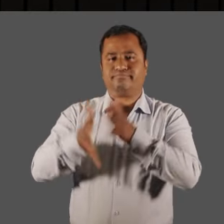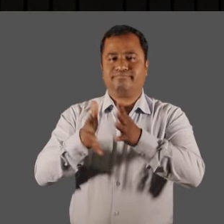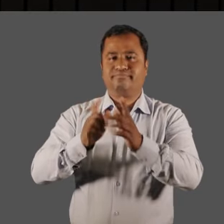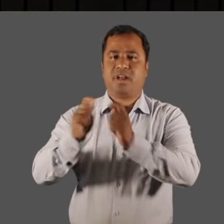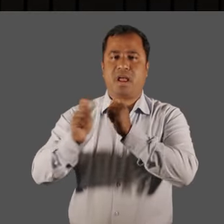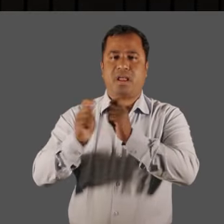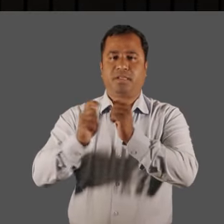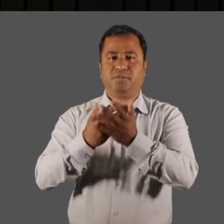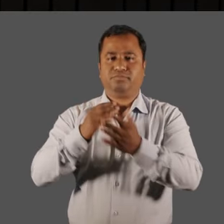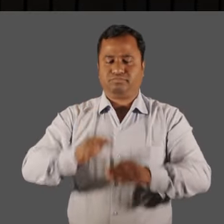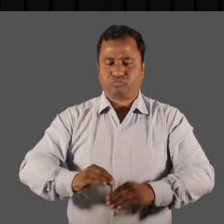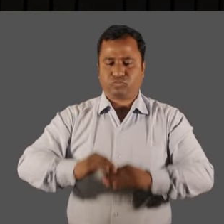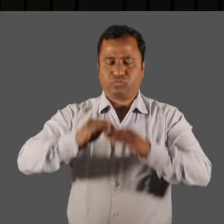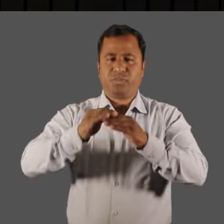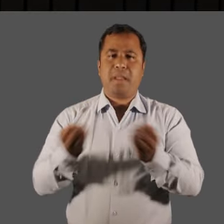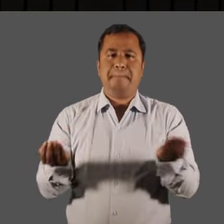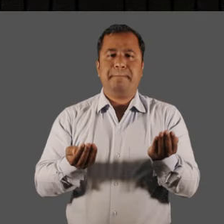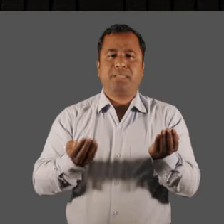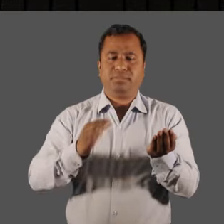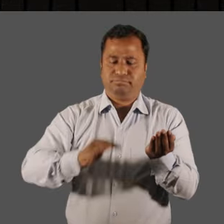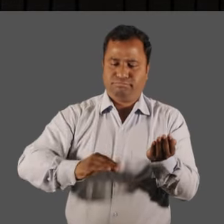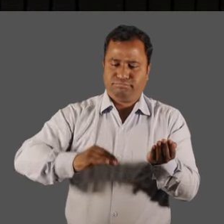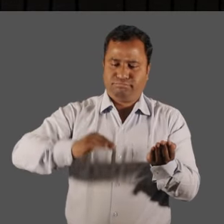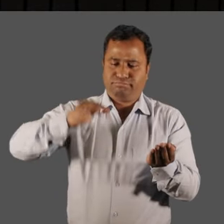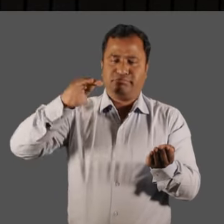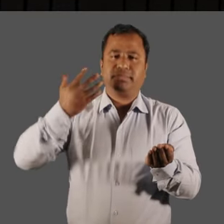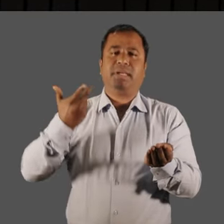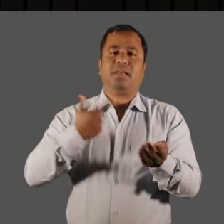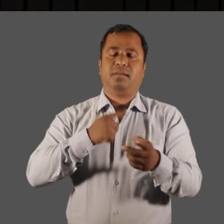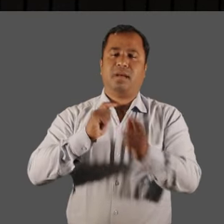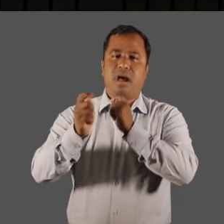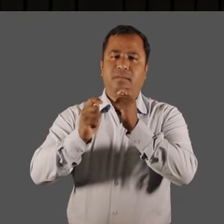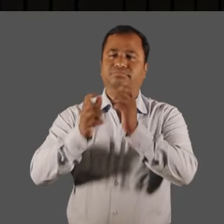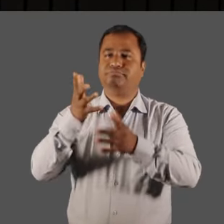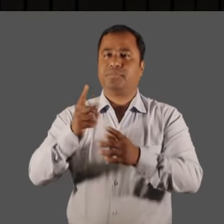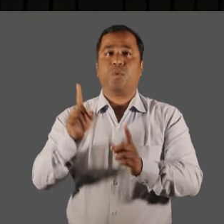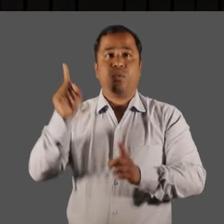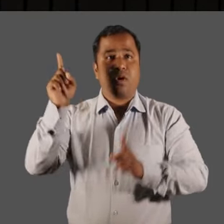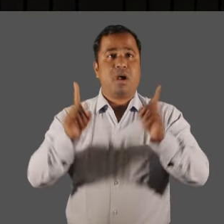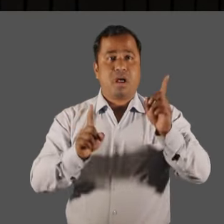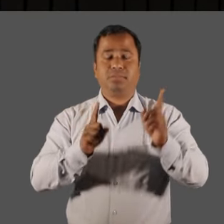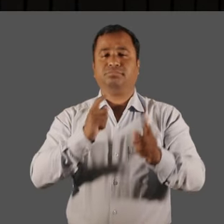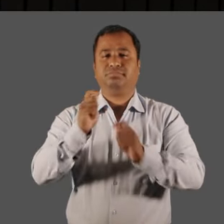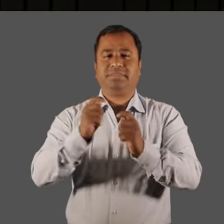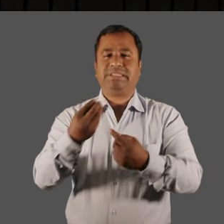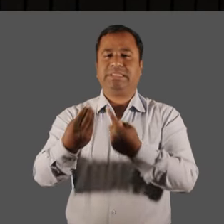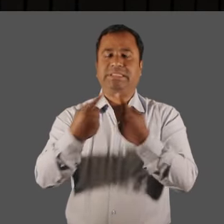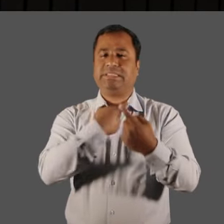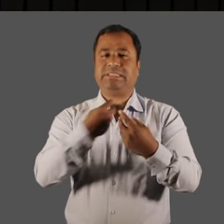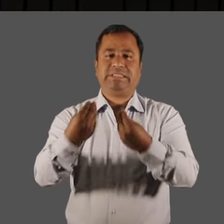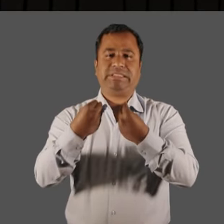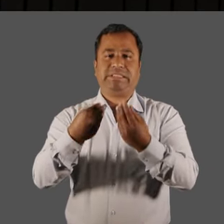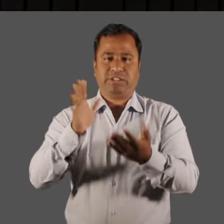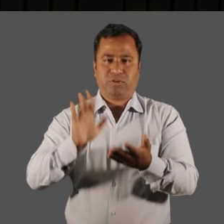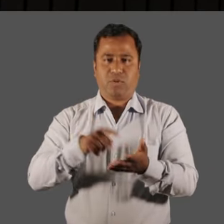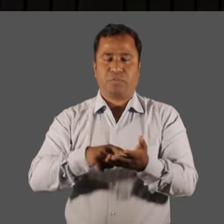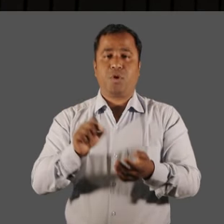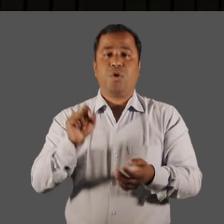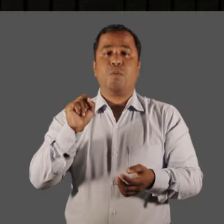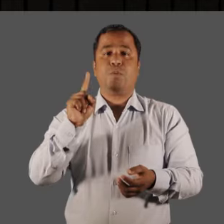সেটা আমি একদম বেবি সাইন বলেন বা হোম সাইন বলেন সেভাবেই হতো। কিন্তু আমার কথা বলা শেখাটা আসলে হয়েছে